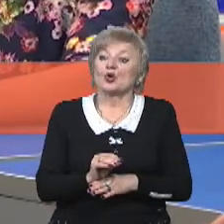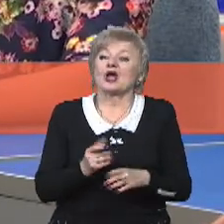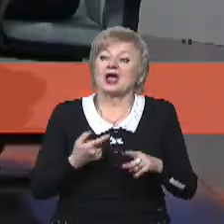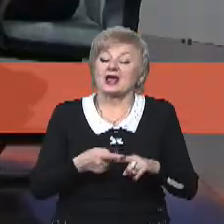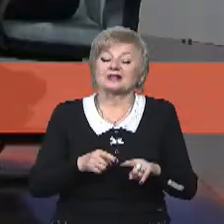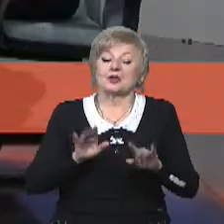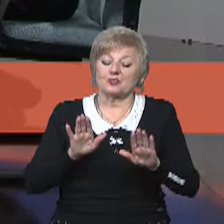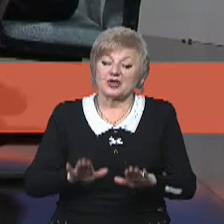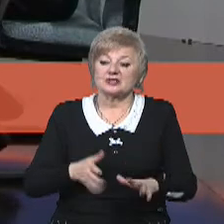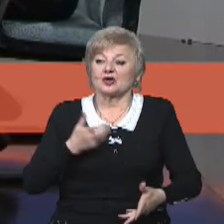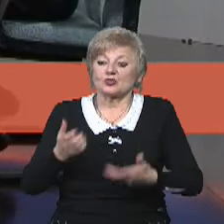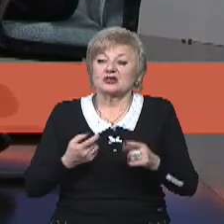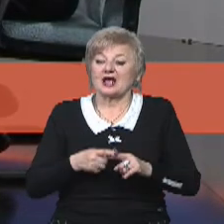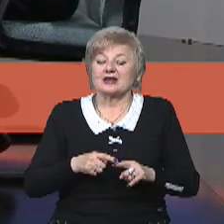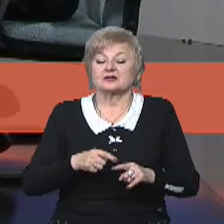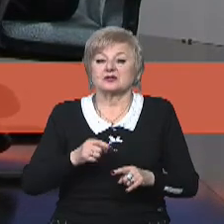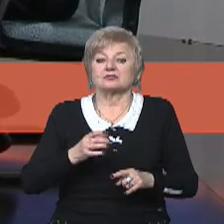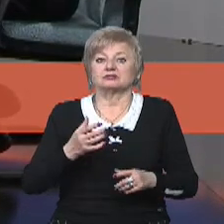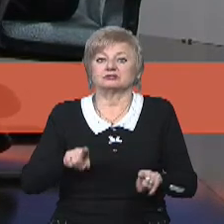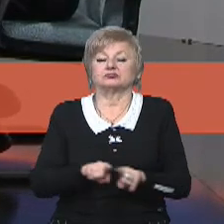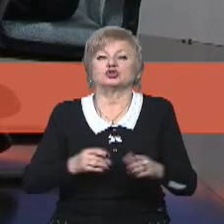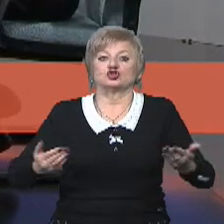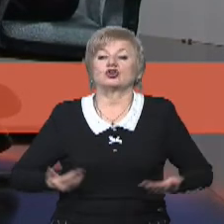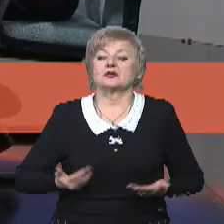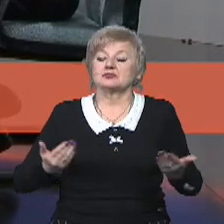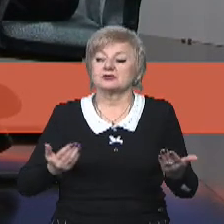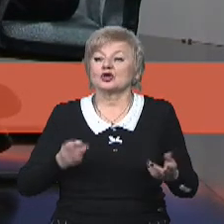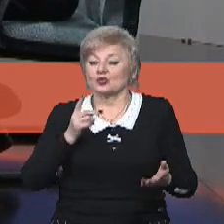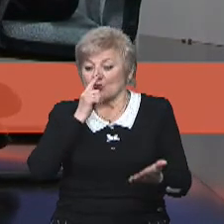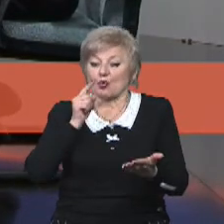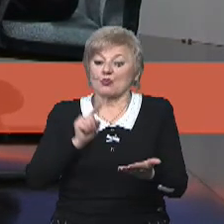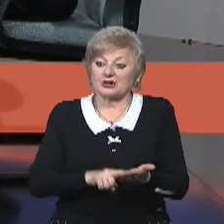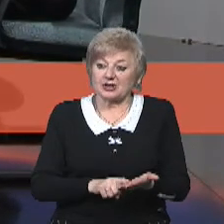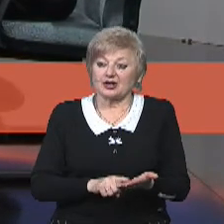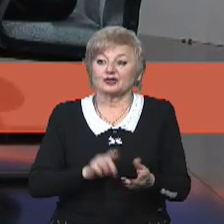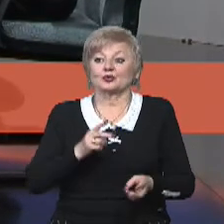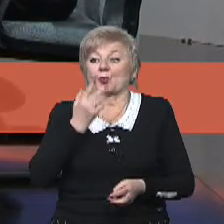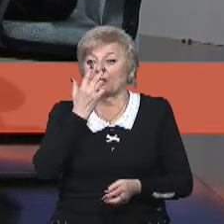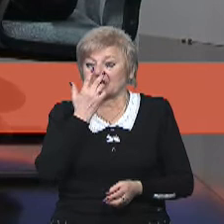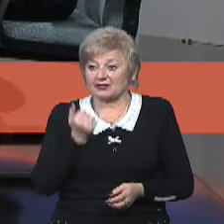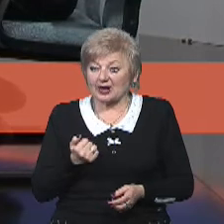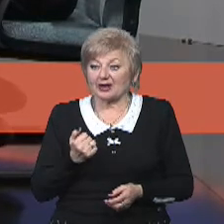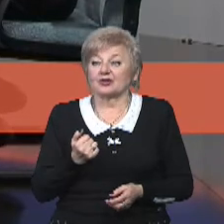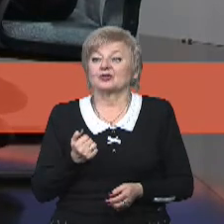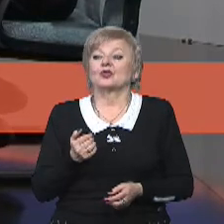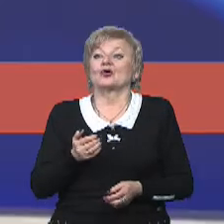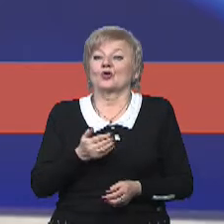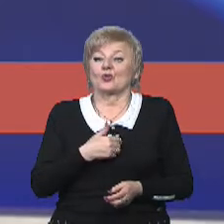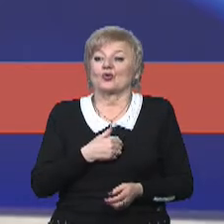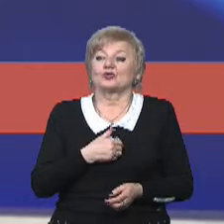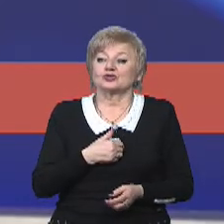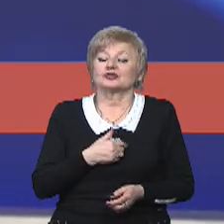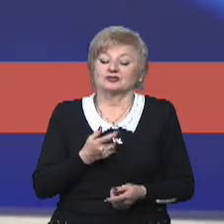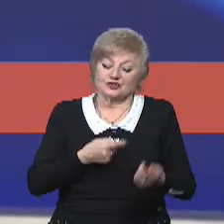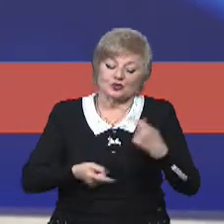свій стиль життя. Ось. І хто попадає туди, хто звикає, той хоче повернутися знову та